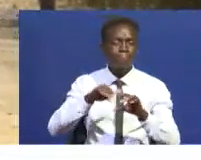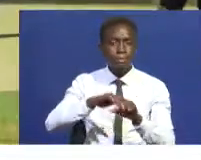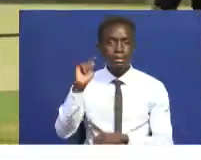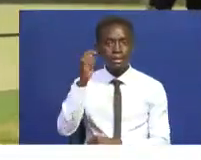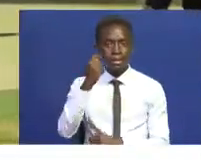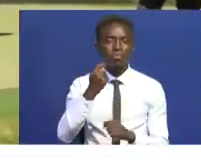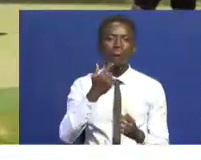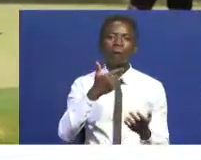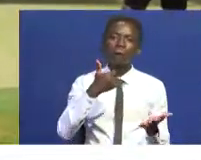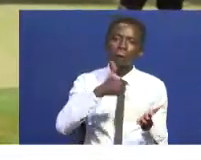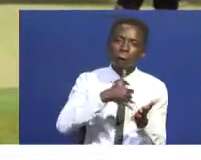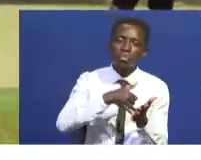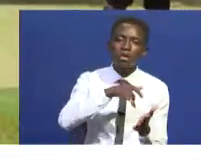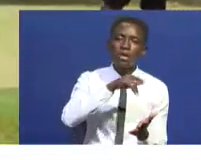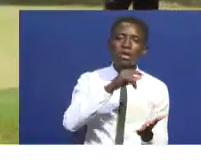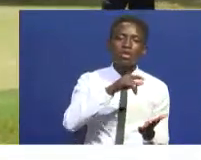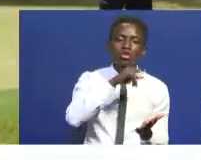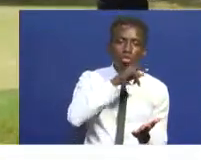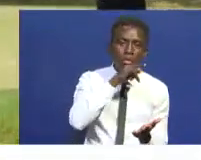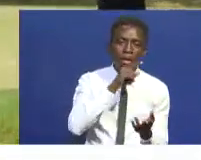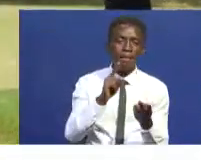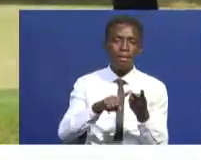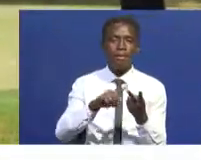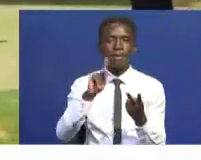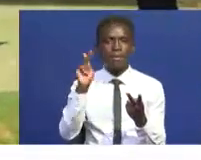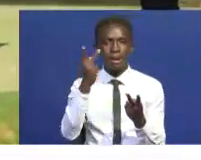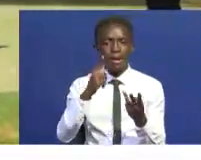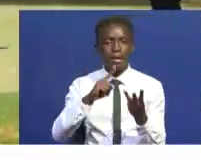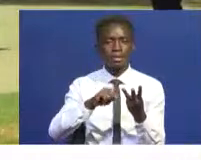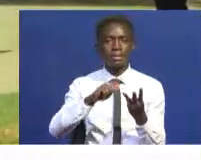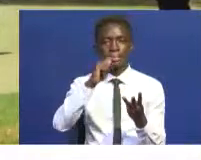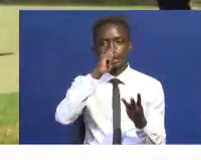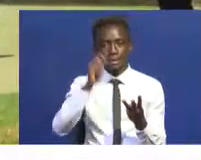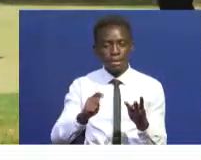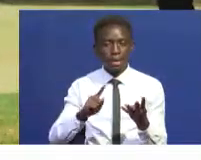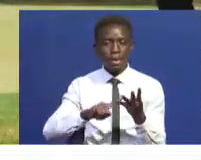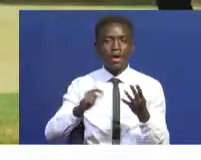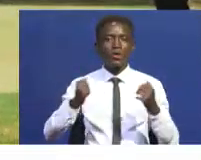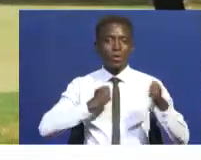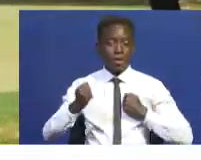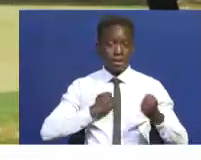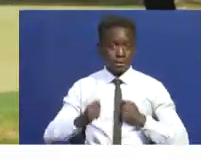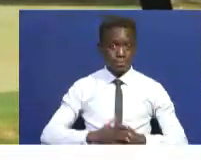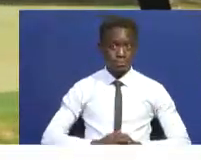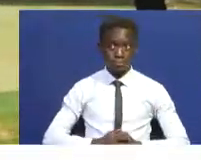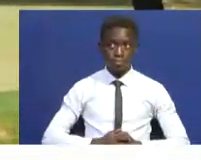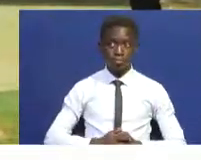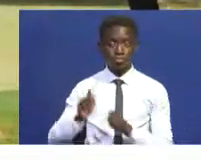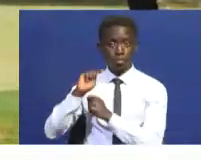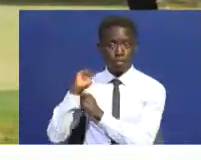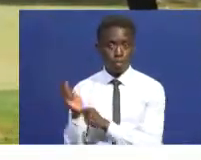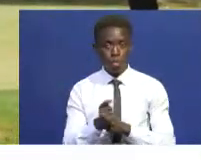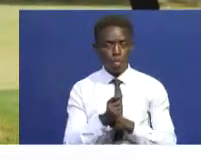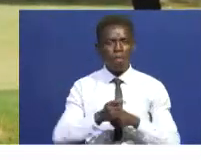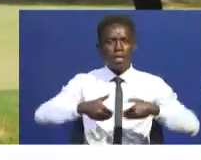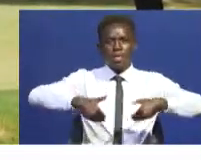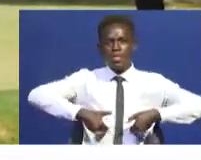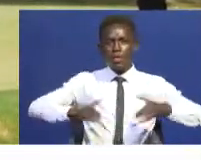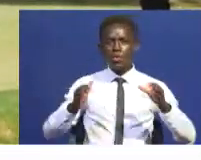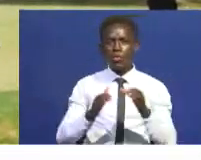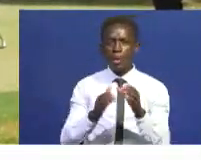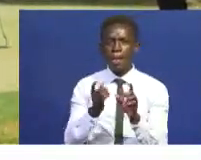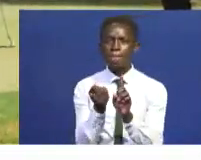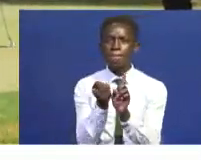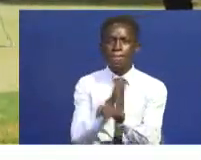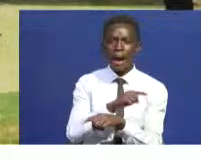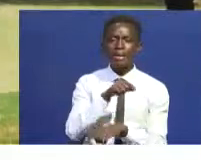Kenya, Uganda, Tanzania na Rwanda. Wakati huo huo, mashindano ya mchezo wa gofu ya chipukizi yatarejelewa mwishoni